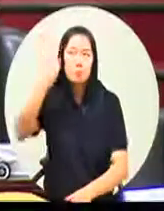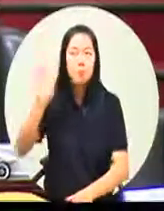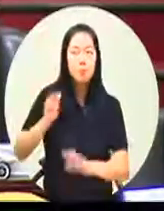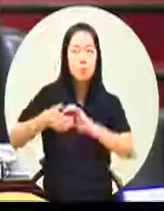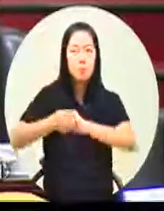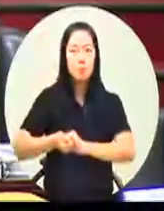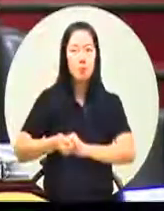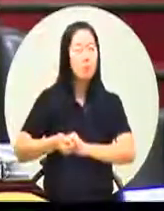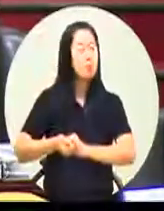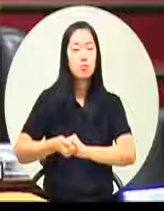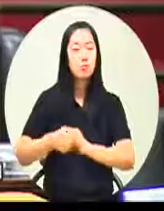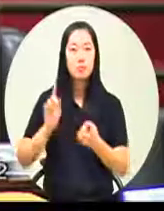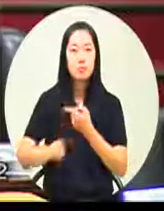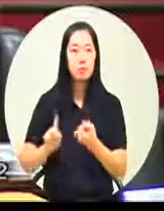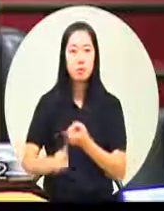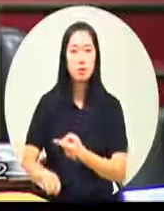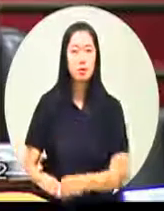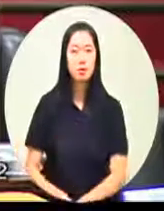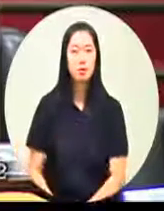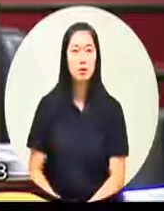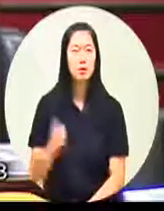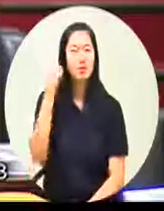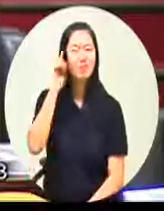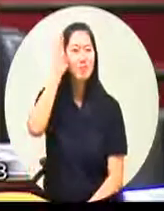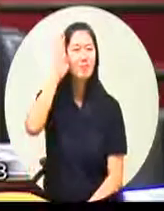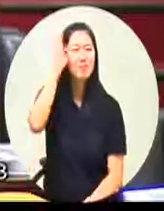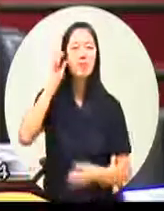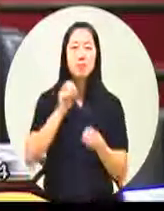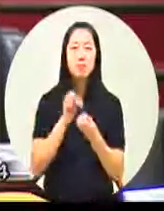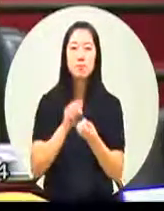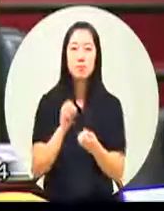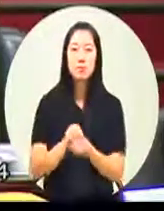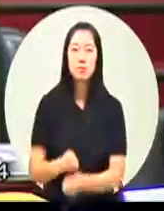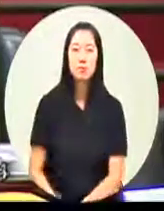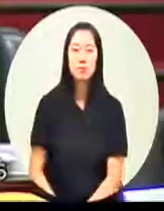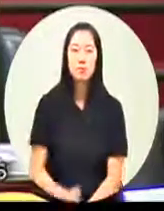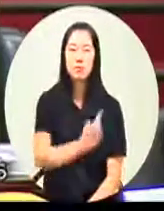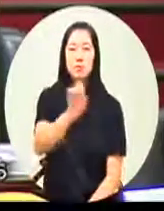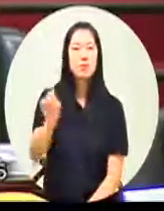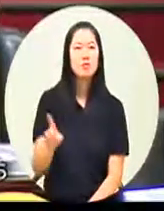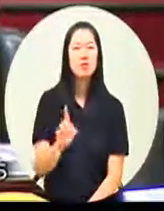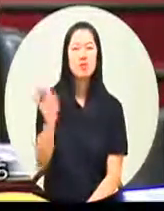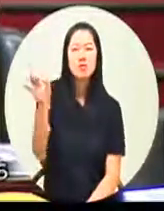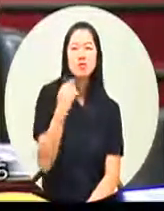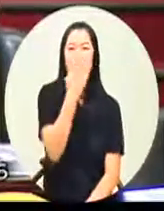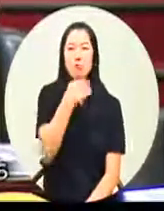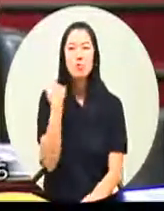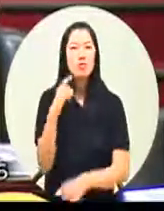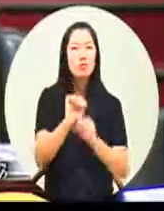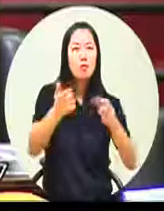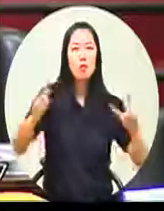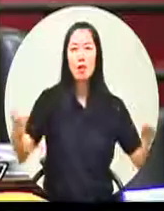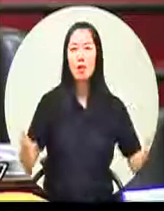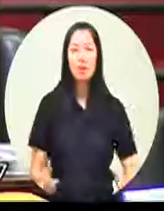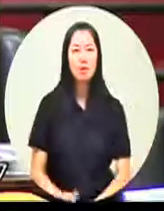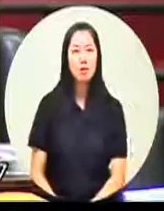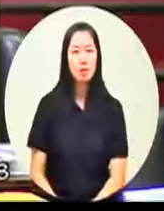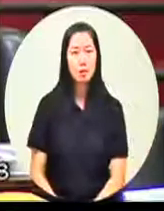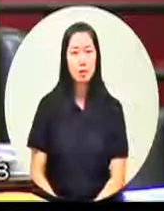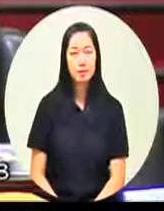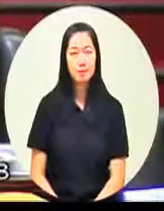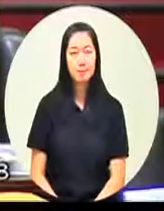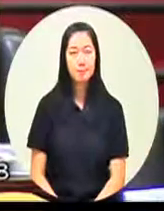所定的这样的一个名称，乱七八糟，什么借口都来，什么借口都来。